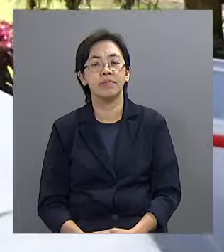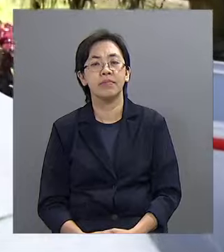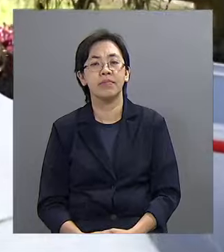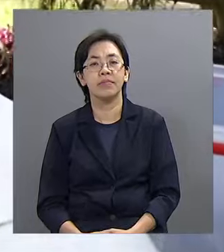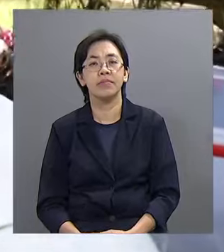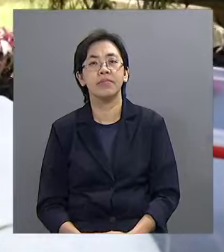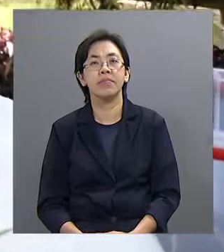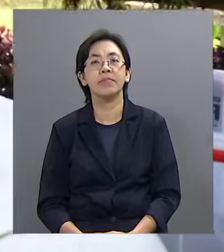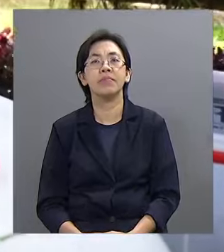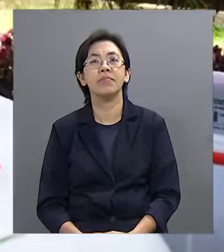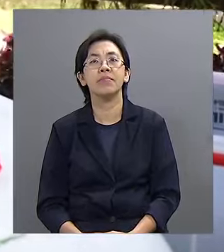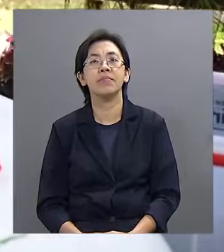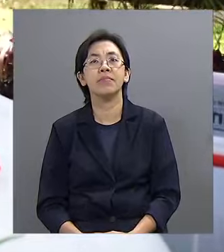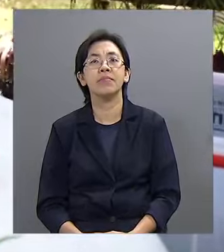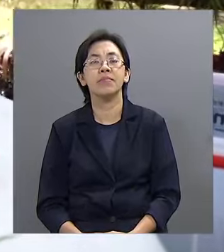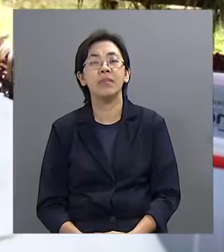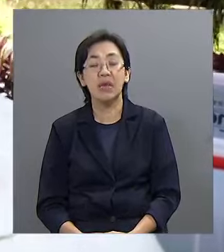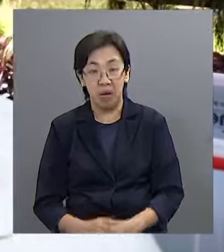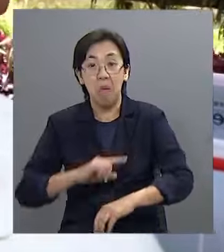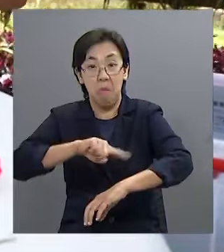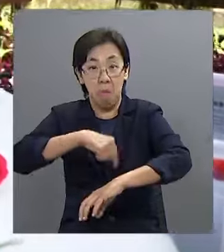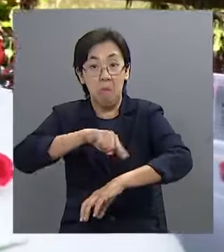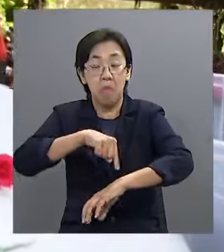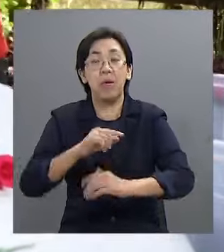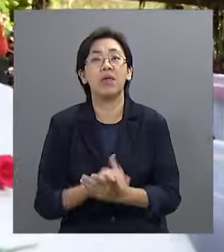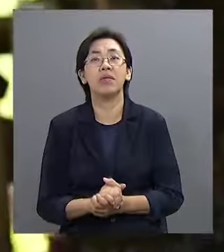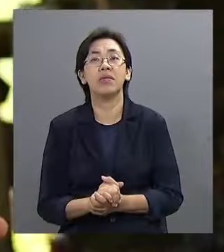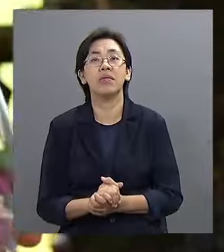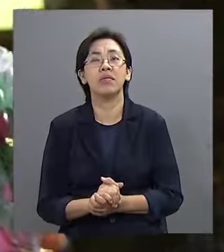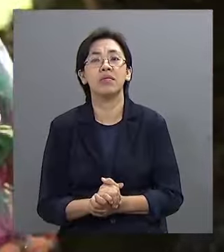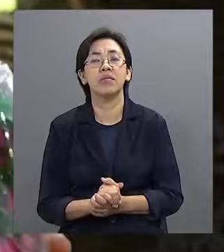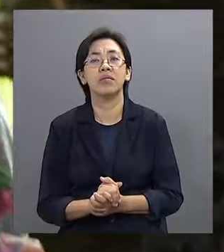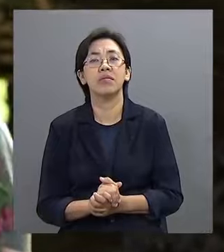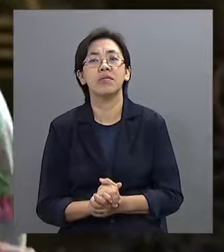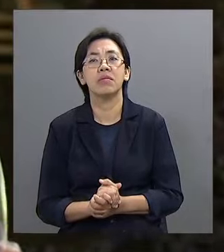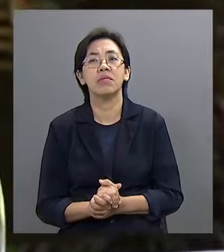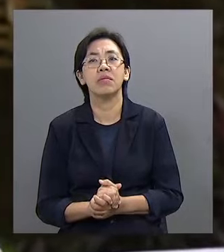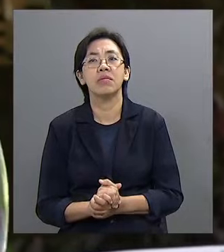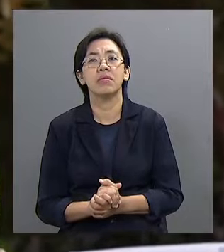ใช้เวลานาน ไห มคะ ก็ต้องใช้เวลาไล่อากาศอยู่พักนึง